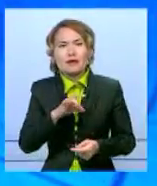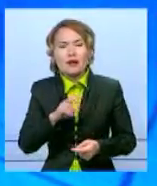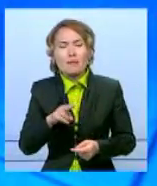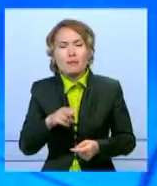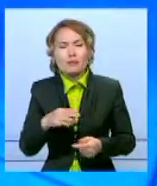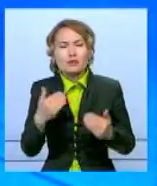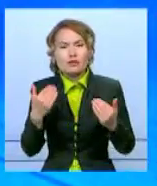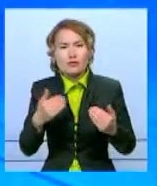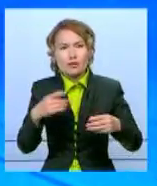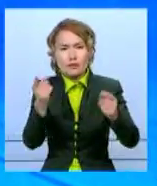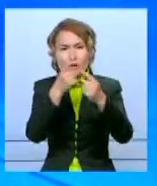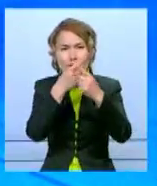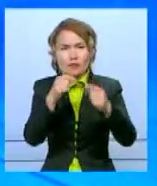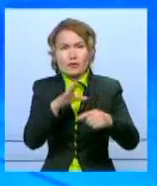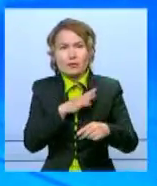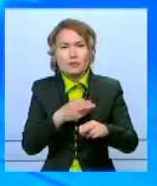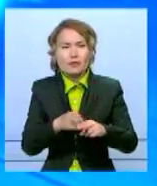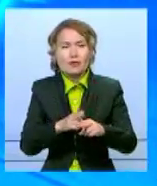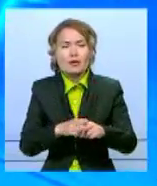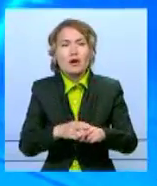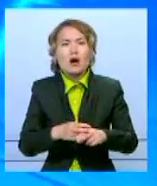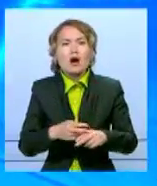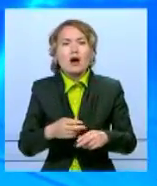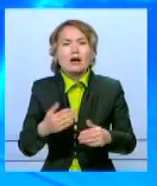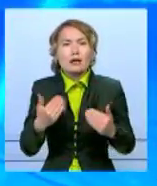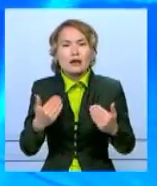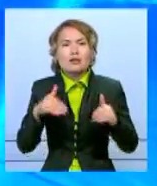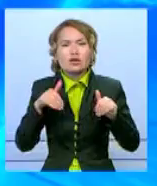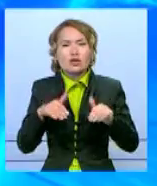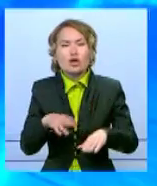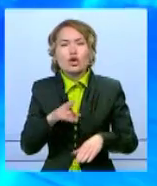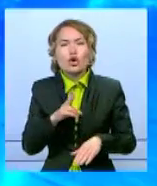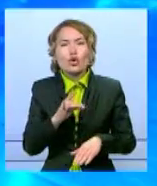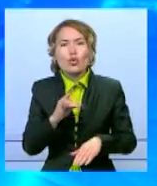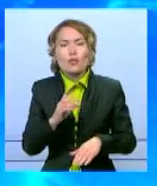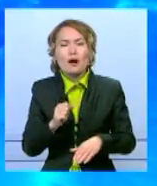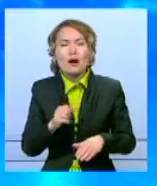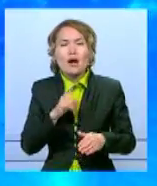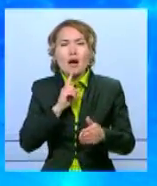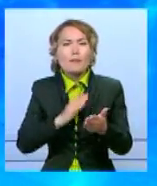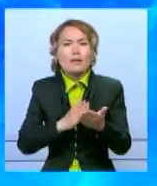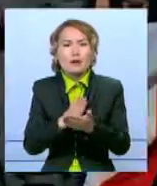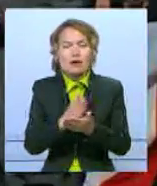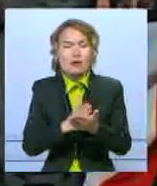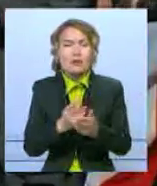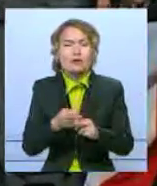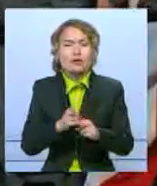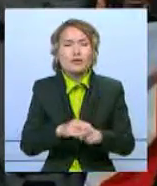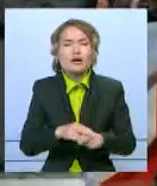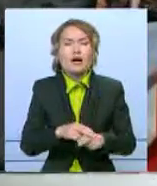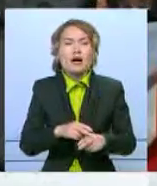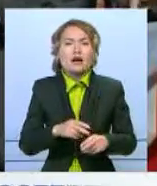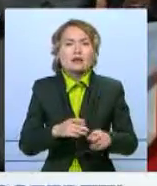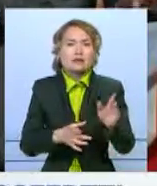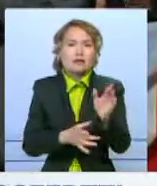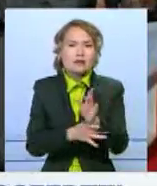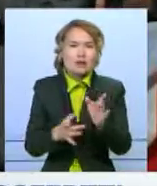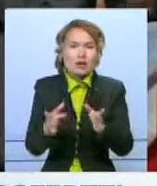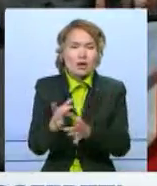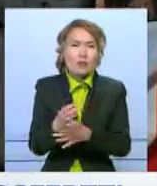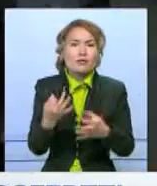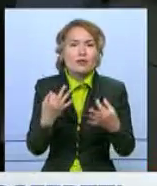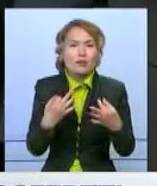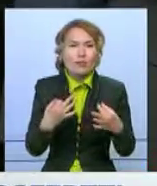Майамиде сөйлеген сөзінде атап өтті. Оның мәлімдеуінше мұндай қадам Куба билігінің саяси тұтқындарды босатпауы, яғни адам